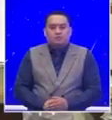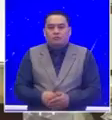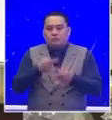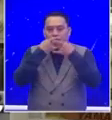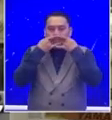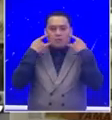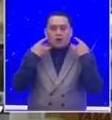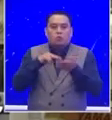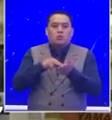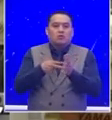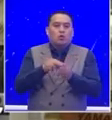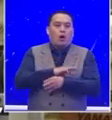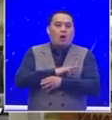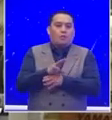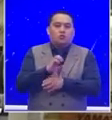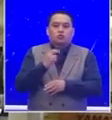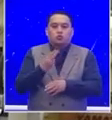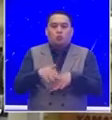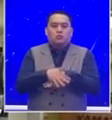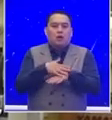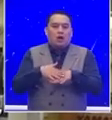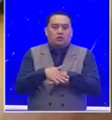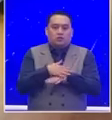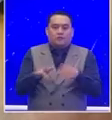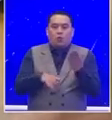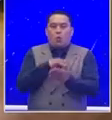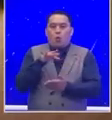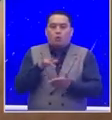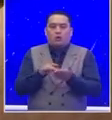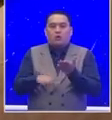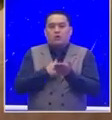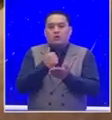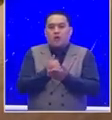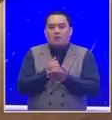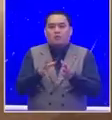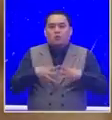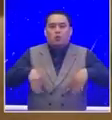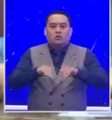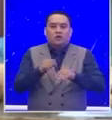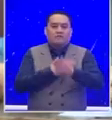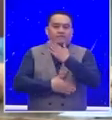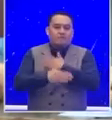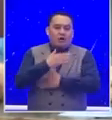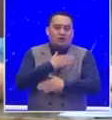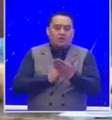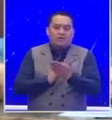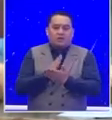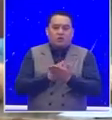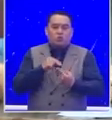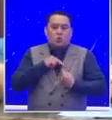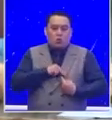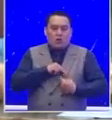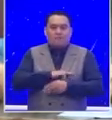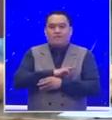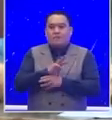безвозмездной основе планируется обеспечивать социально уязвимое население моногорода. В приоритете – многодетные семьи, инвалиды, ветераны войны и труда.